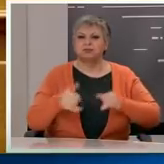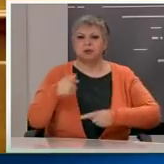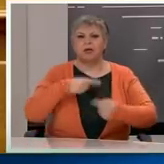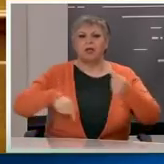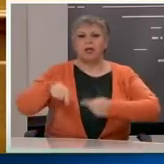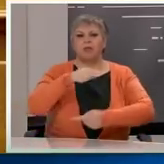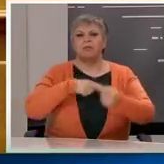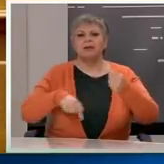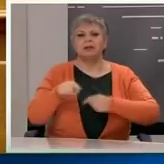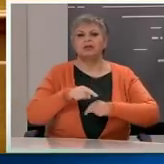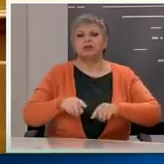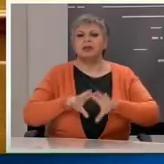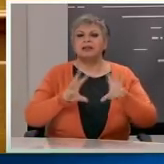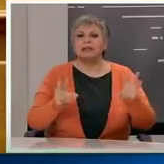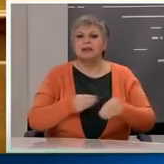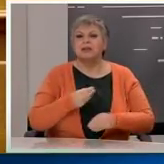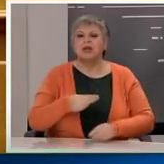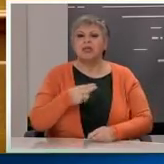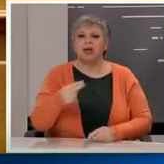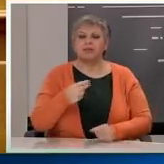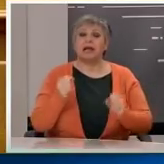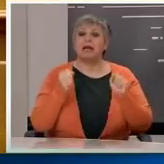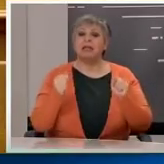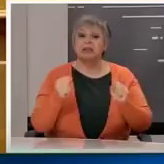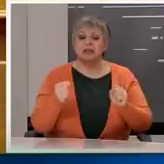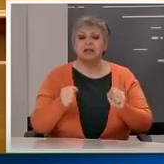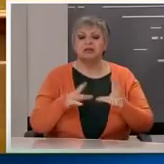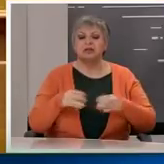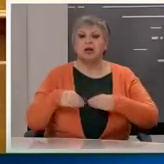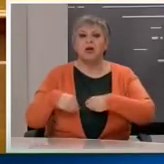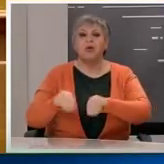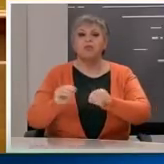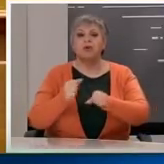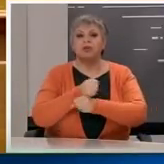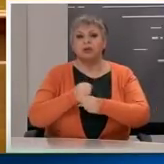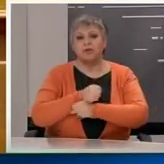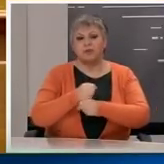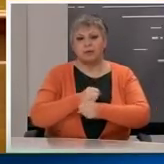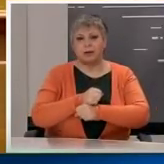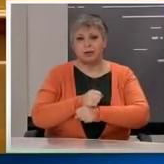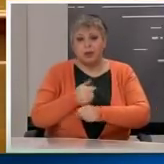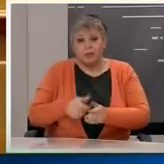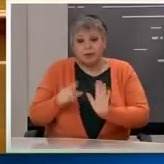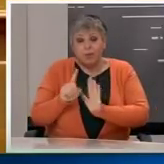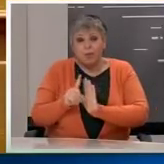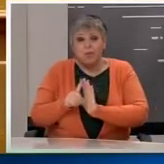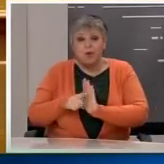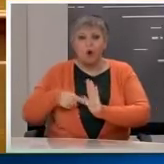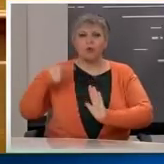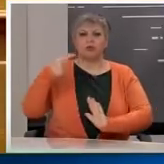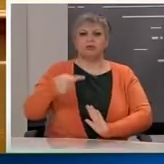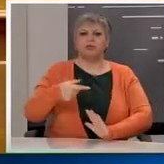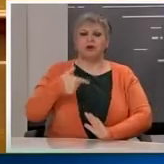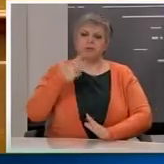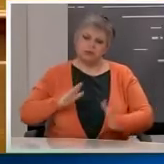στο χώρο της υγείας και του φαρμάκου και αυτή η κυβέρνηση για πρώτη φορά άνοιξε